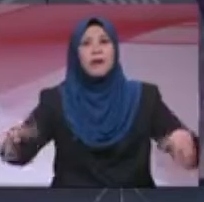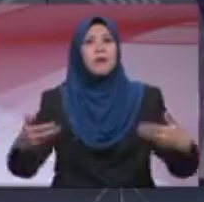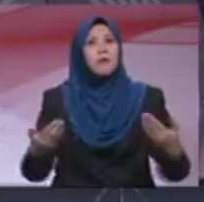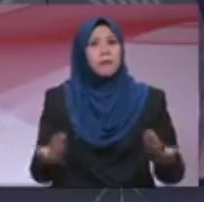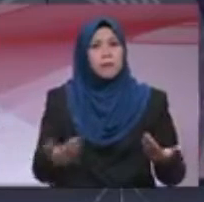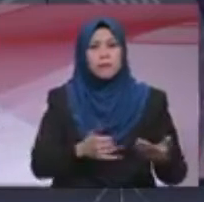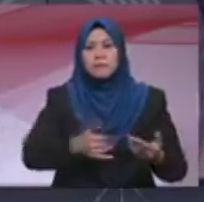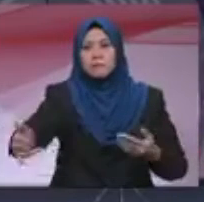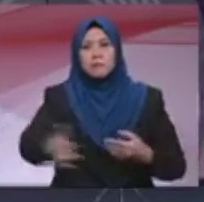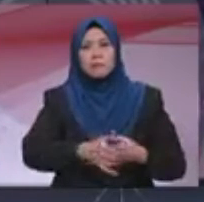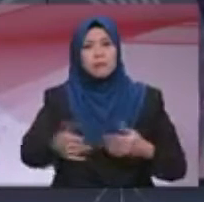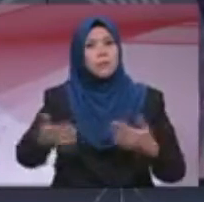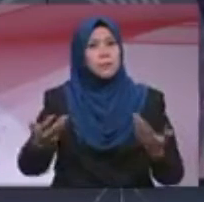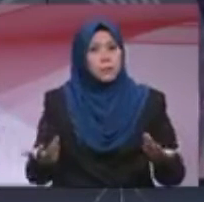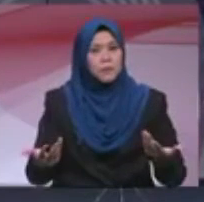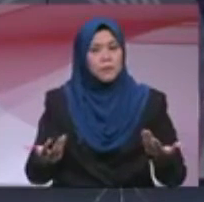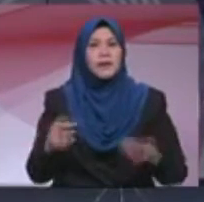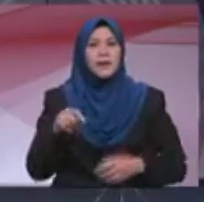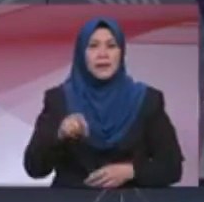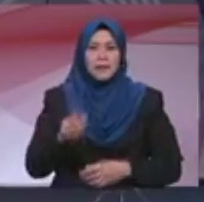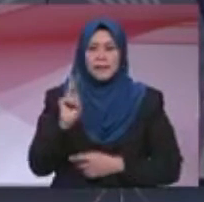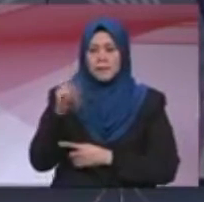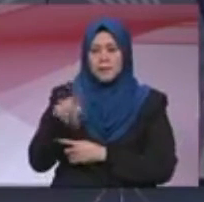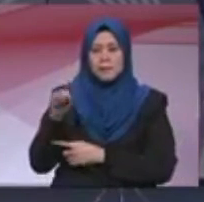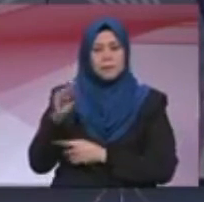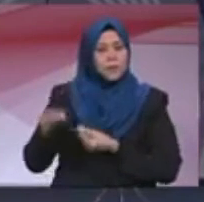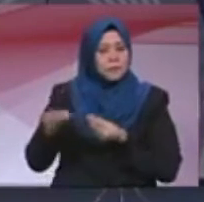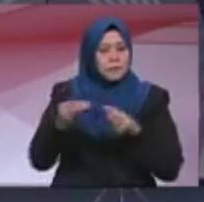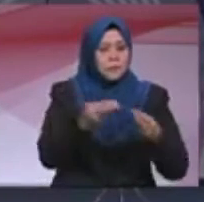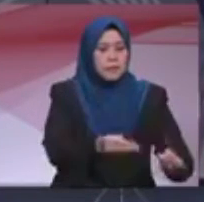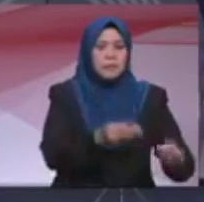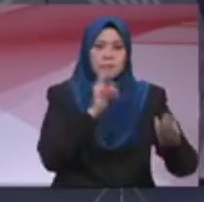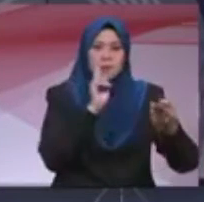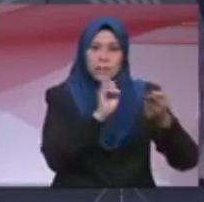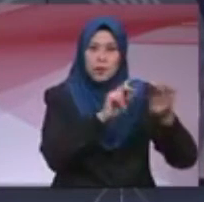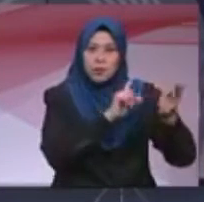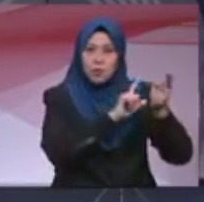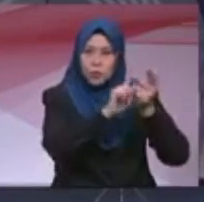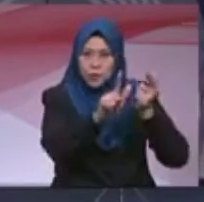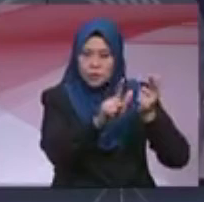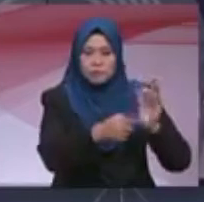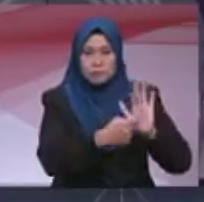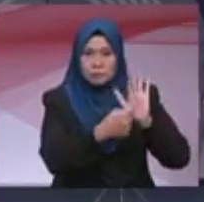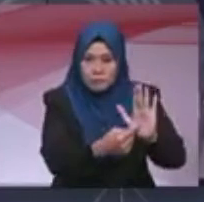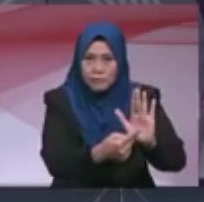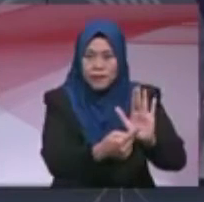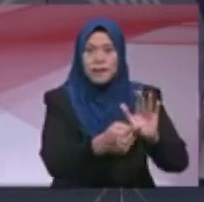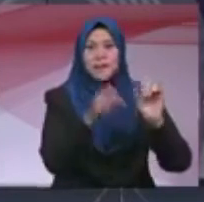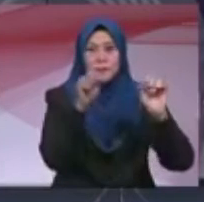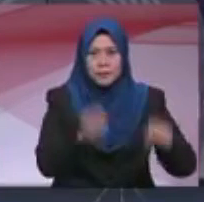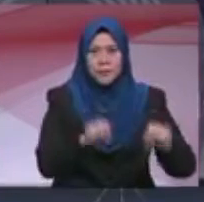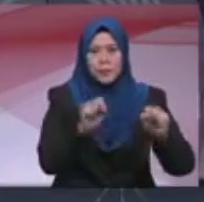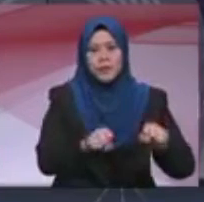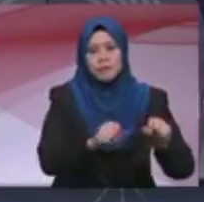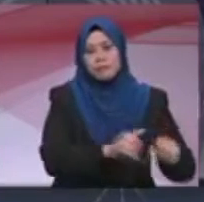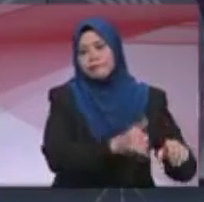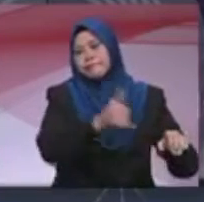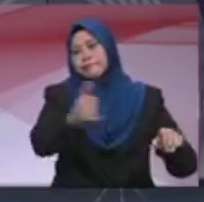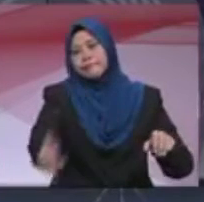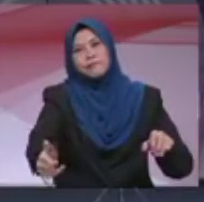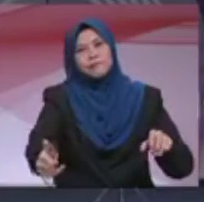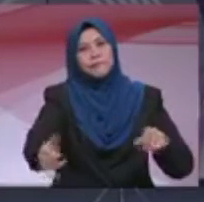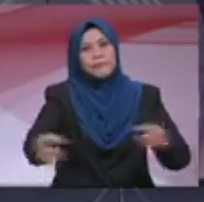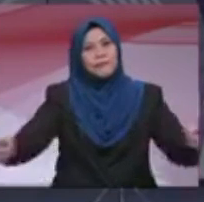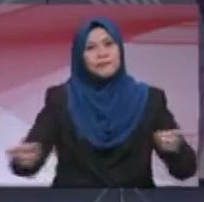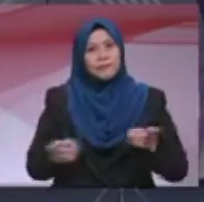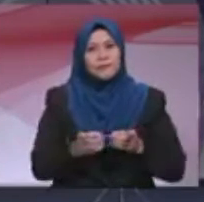juga, kita akan sediakan surat kebenaran bagi membolehkan calon-calon merentas negeri atau daerah